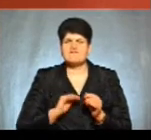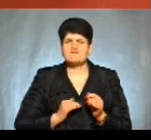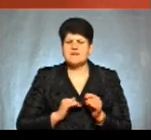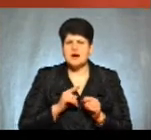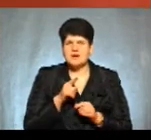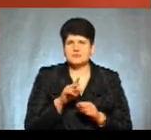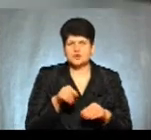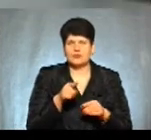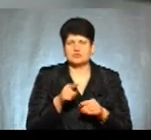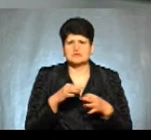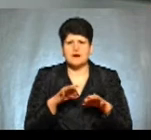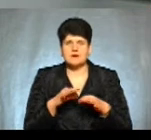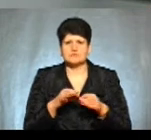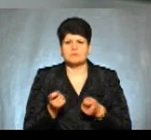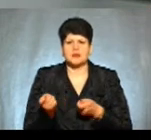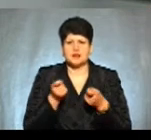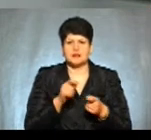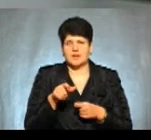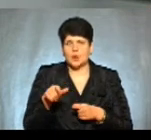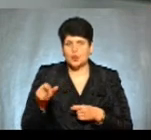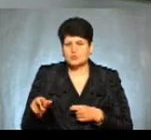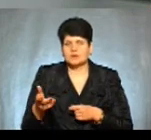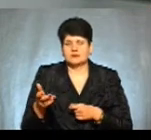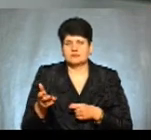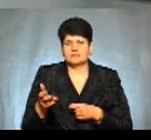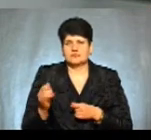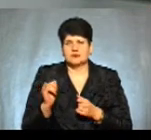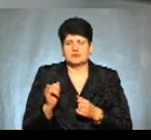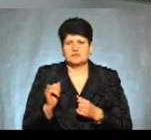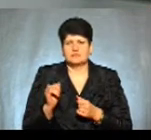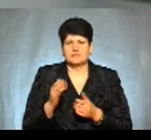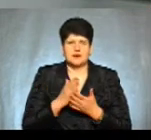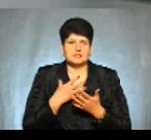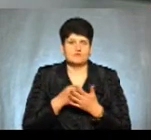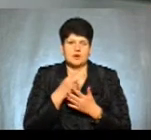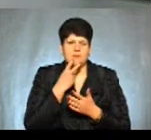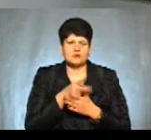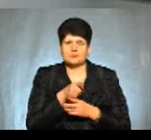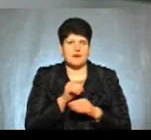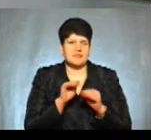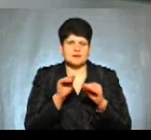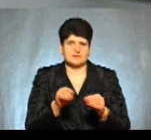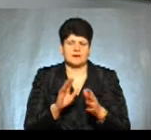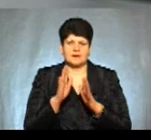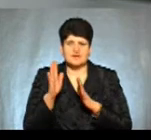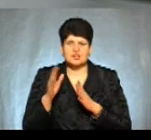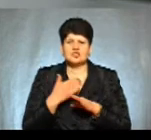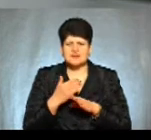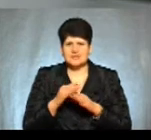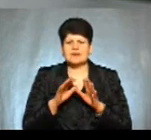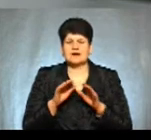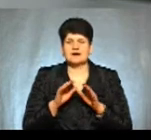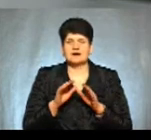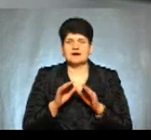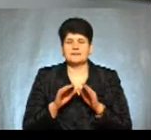власне, з його подачі, з його транспорту десь там під'їхали люди і мали своє бачення, щоб там не висаджувати. Частина лісу була,